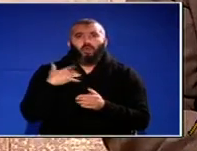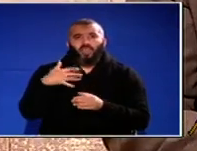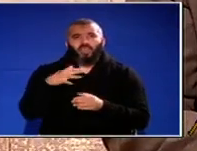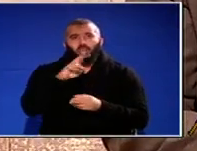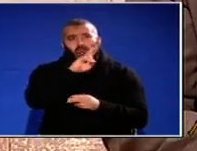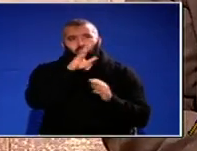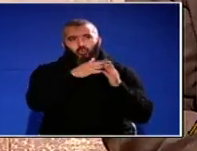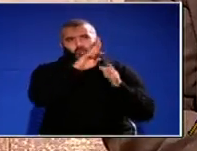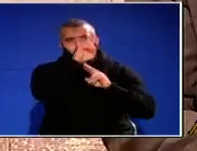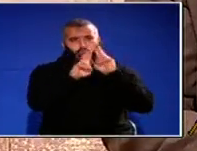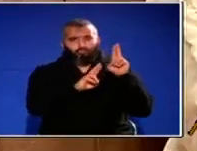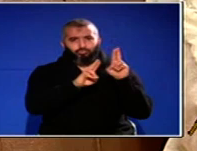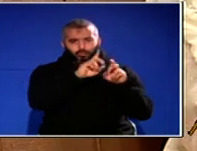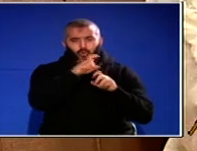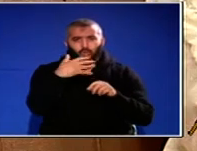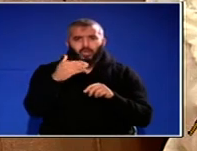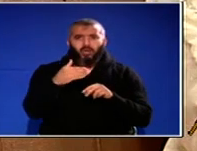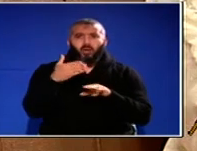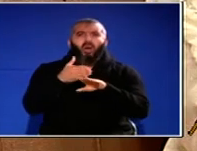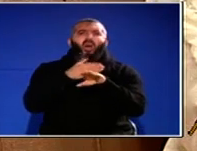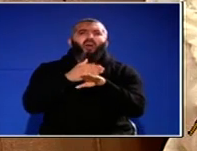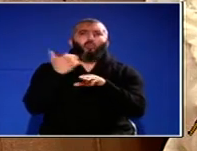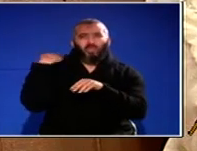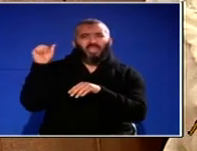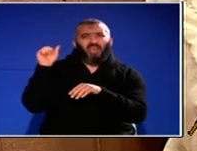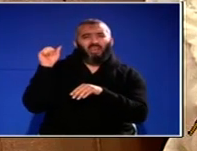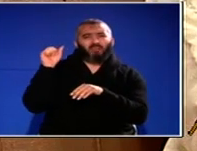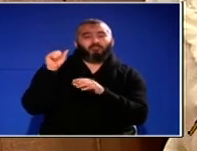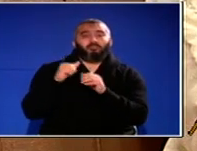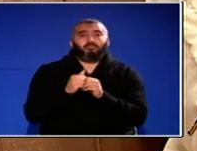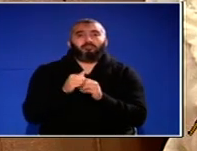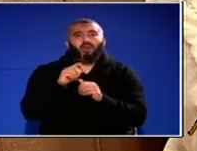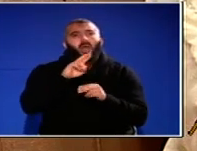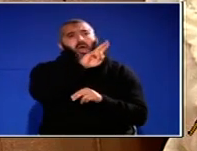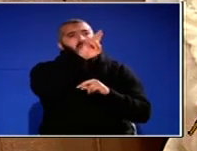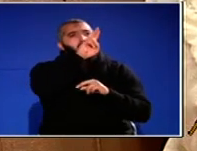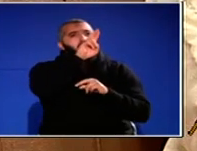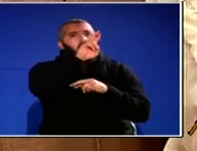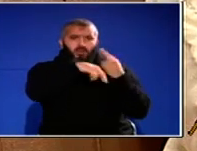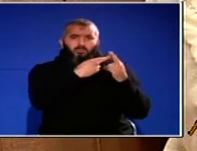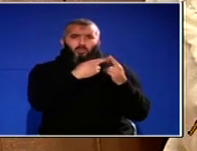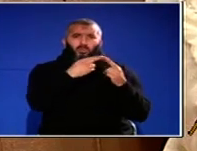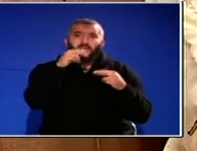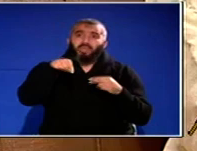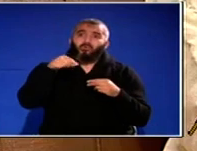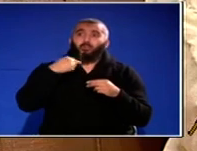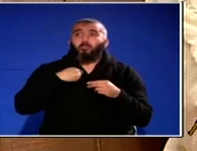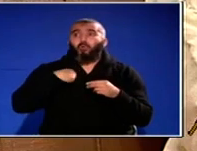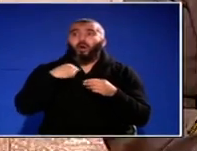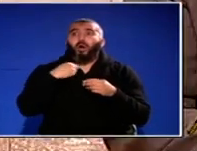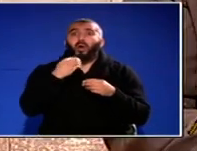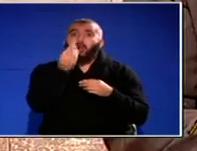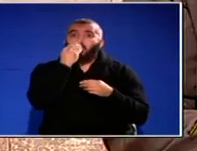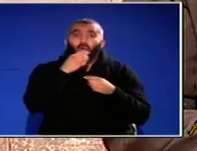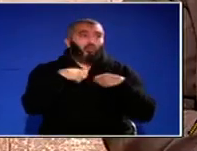عندك 19 مساكين، والحب أنا ما على باليش كفان نطعمهم، مثلا مدلهم دراهم ولا